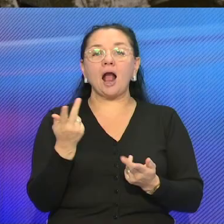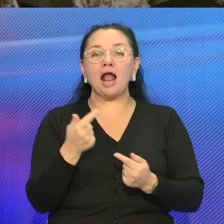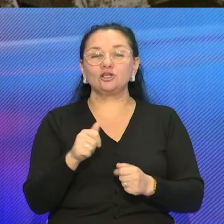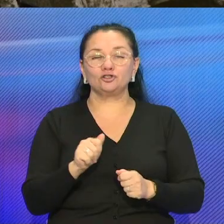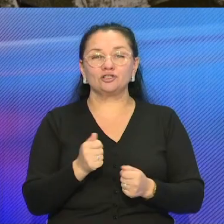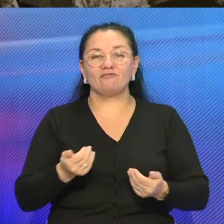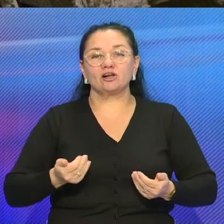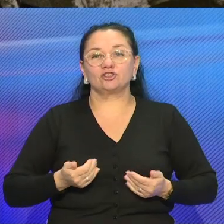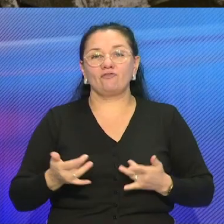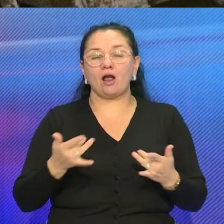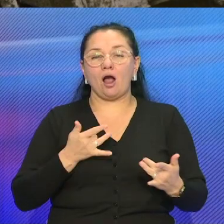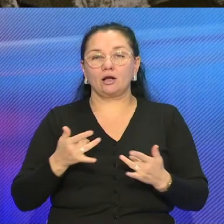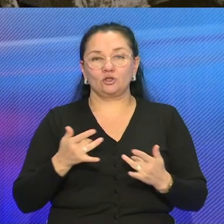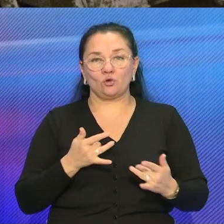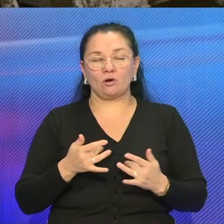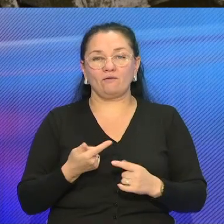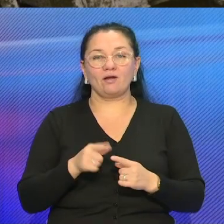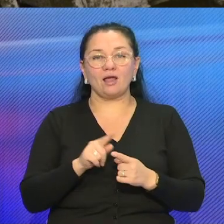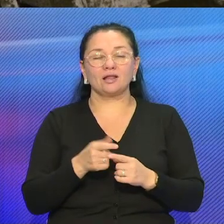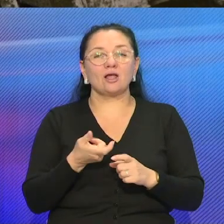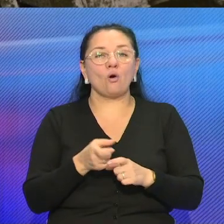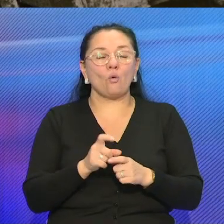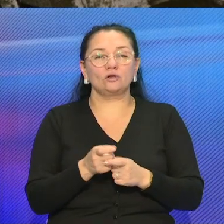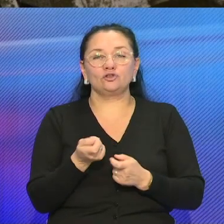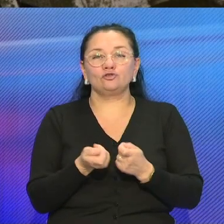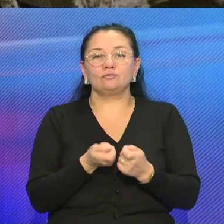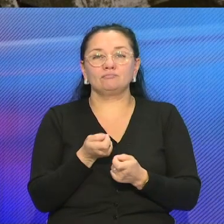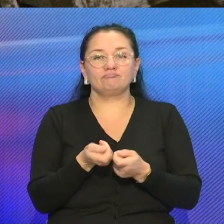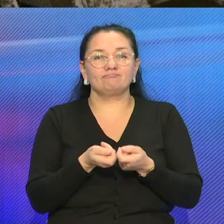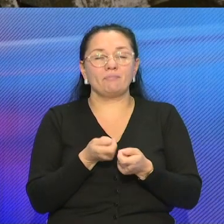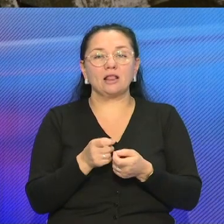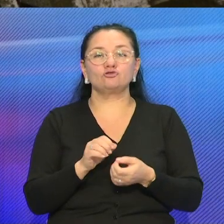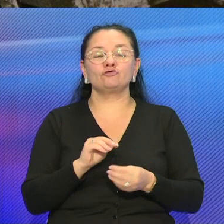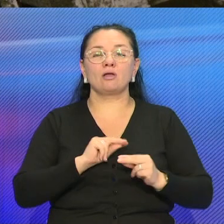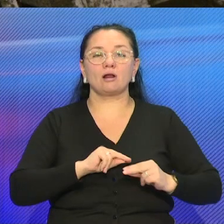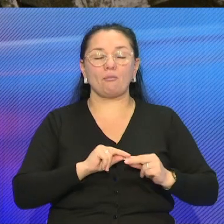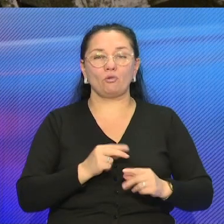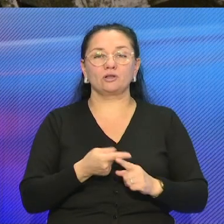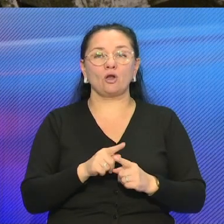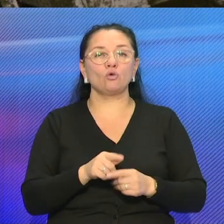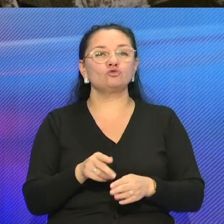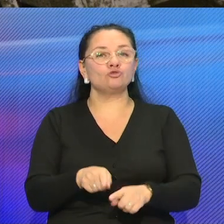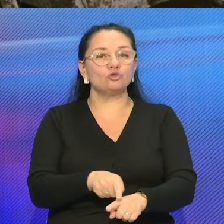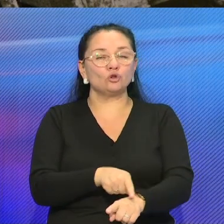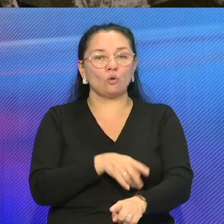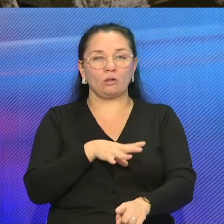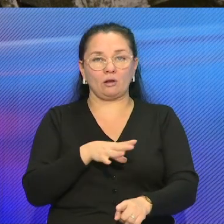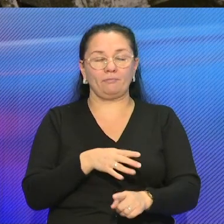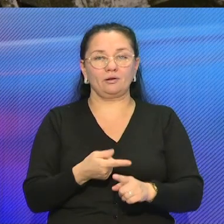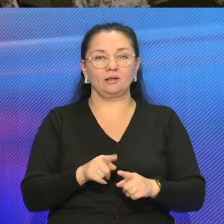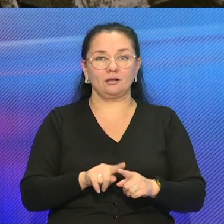на сцене. В общем, это притирка, она долго достаточно шла. Вот,